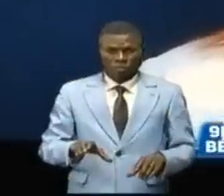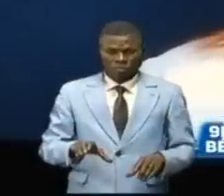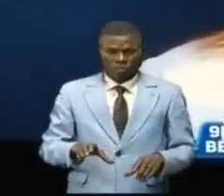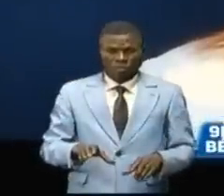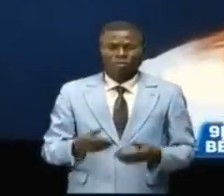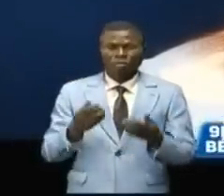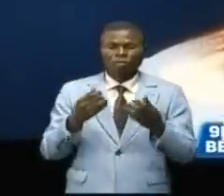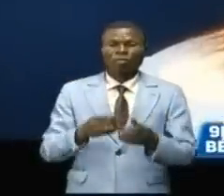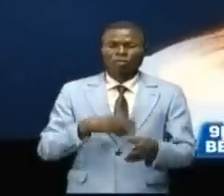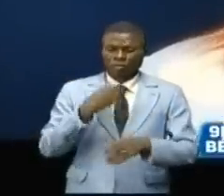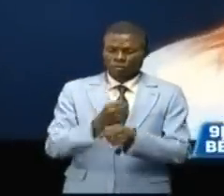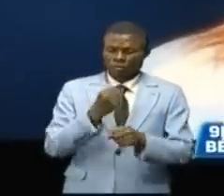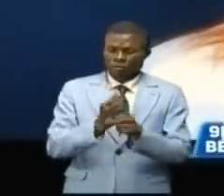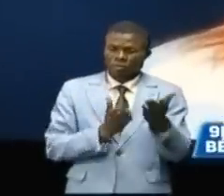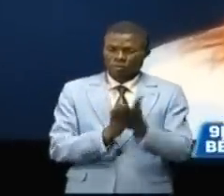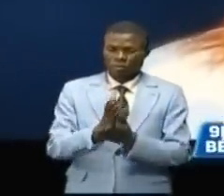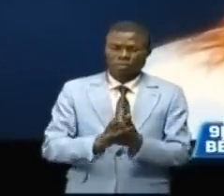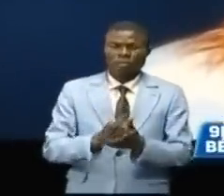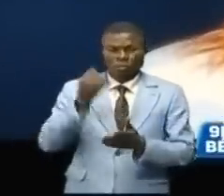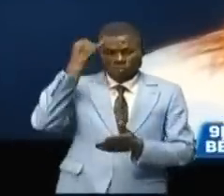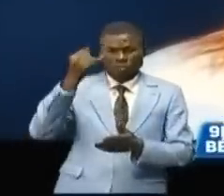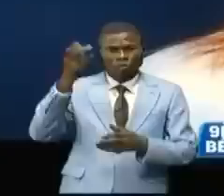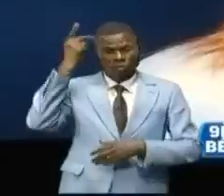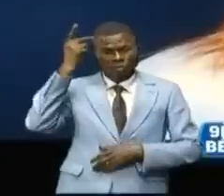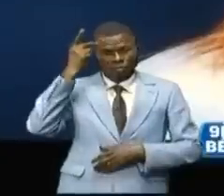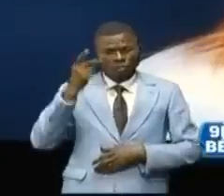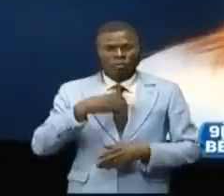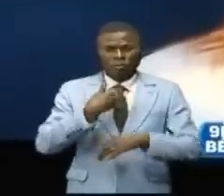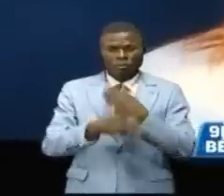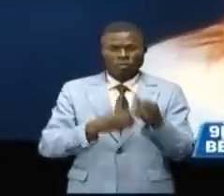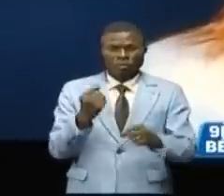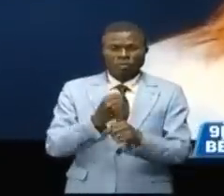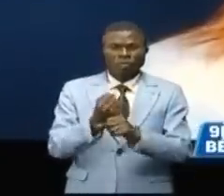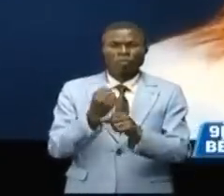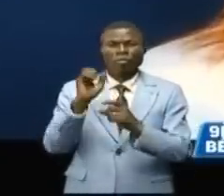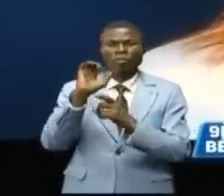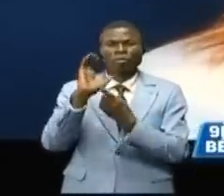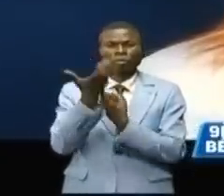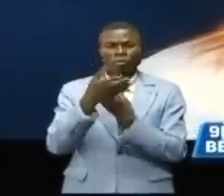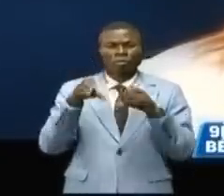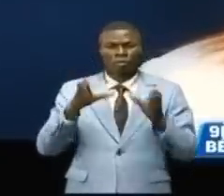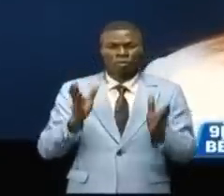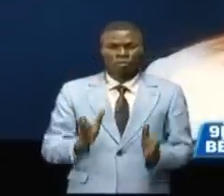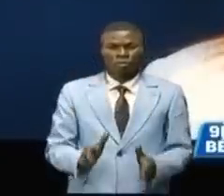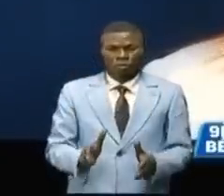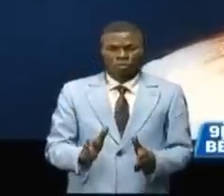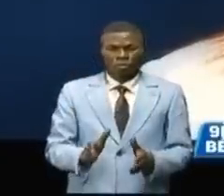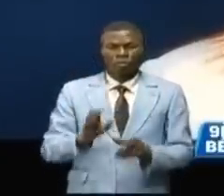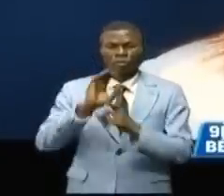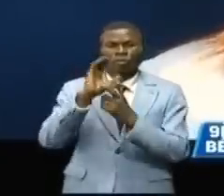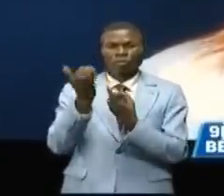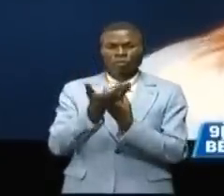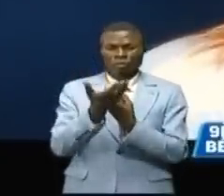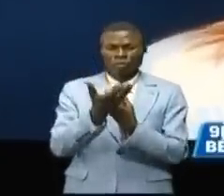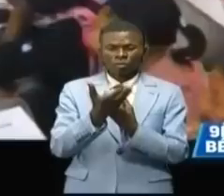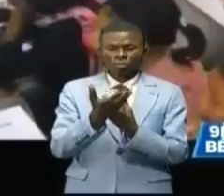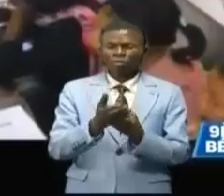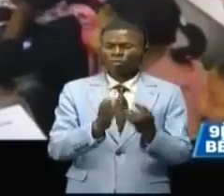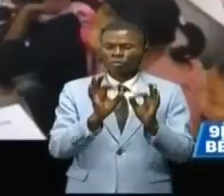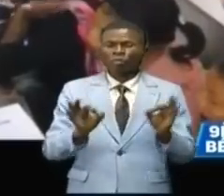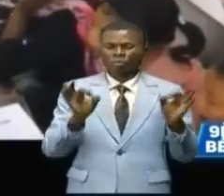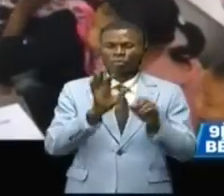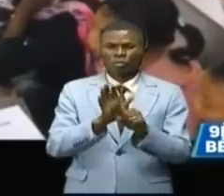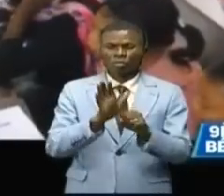vendre l'image de Kinshasa, qu'ils puissent bien vendre la culture congolaise, qui est une culture très hospitalière.